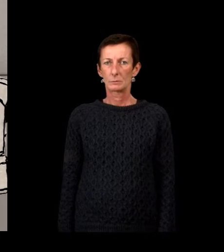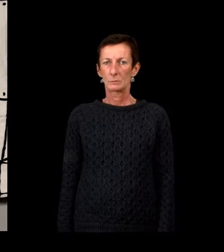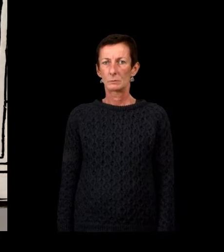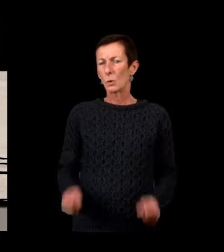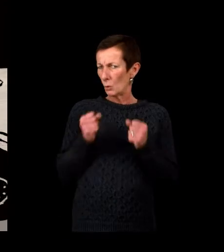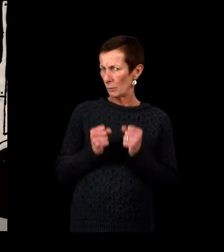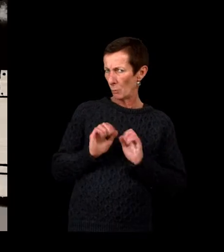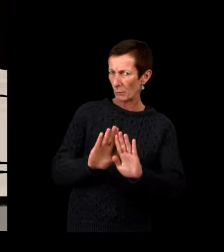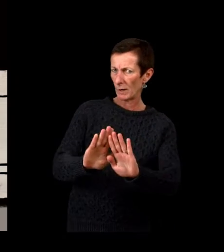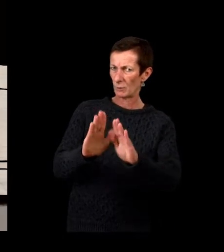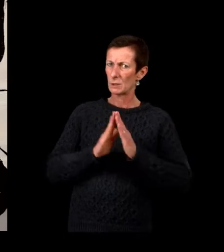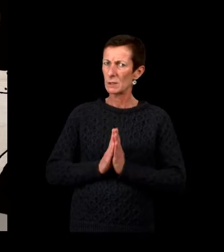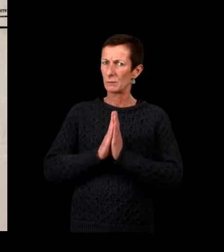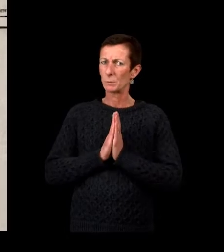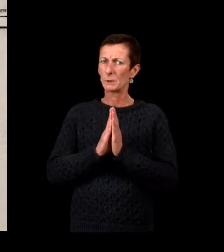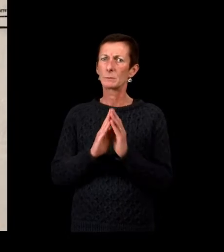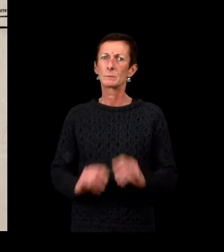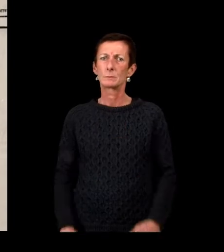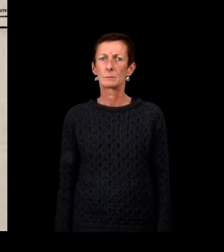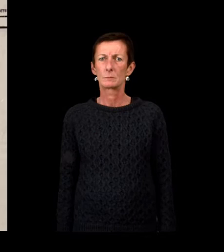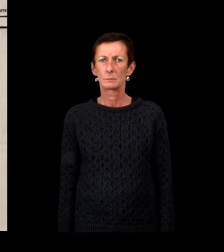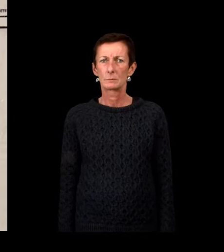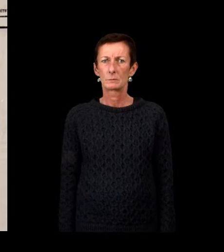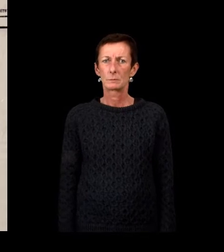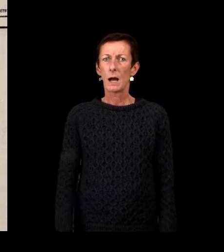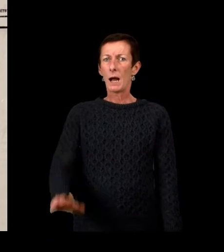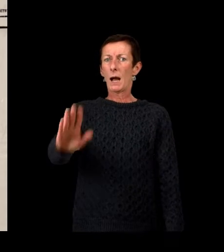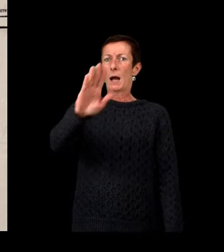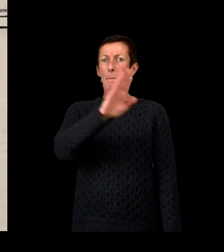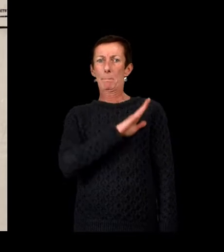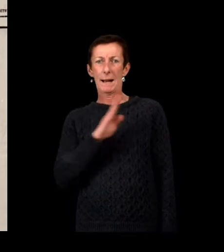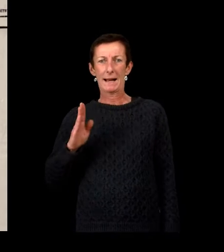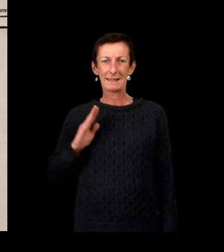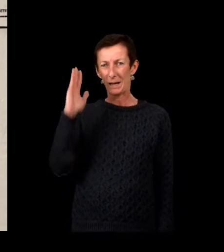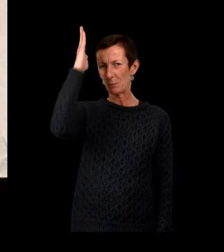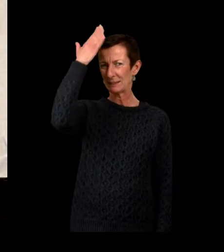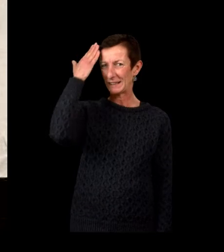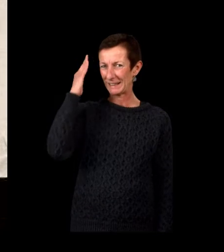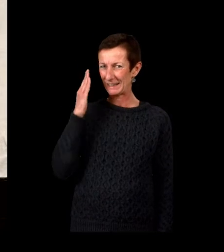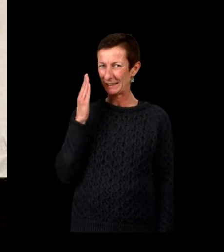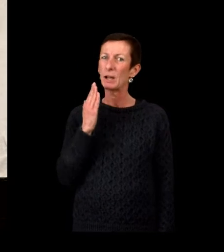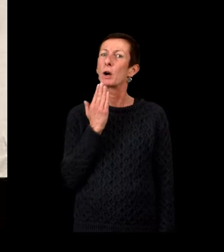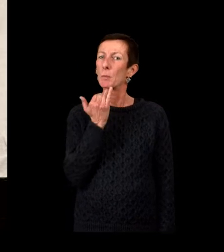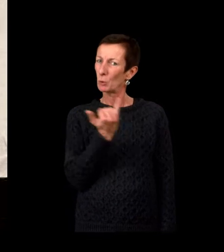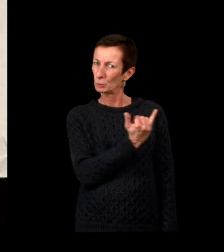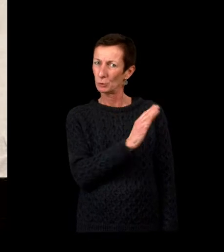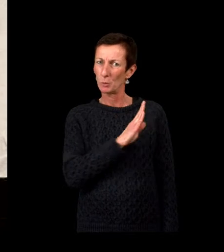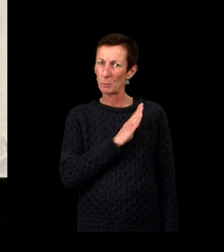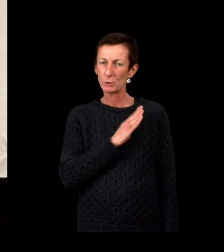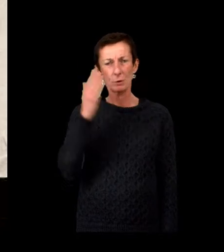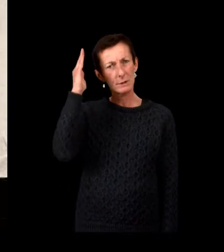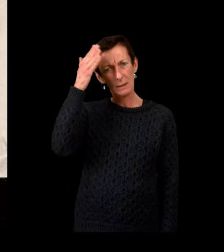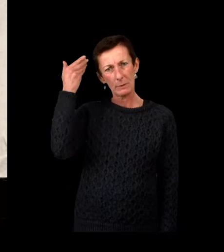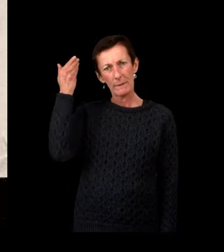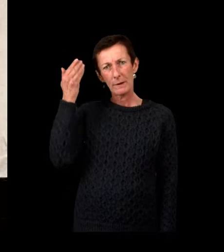Est-ce que vous pouvez avancer s'il vous plaît? J'ai un virement à faire. Ah, Madame Jacqueline. Bonjour, monsieur Sam. Je voudrais bien connaître